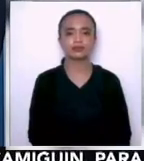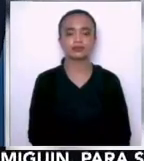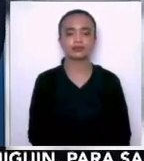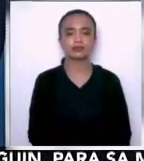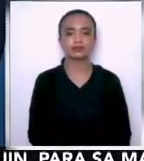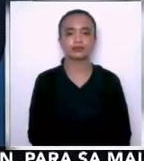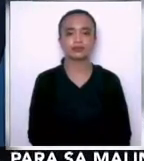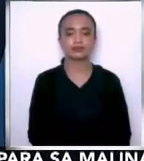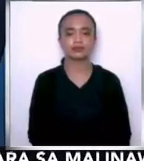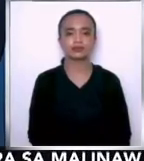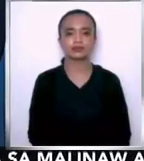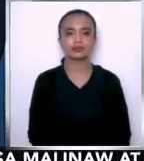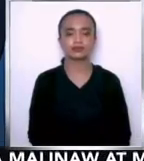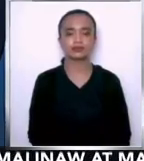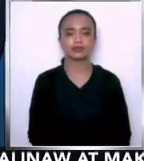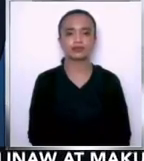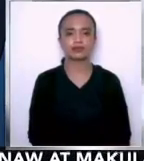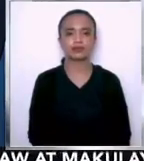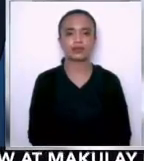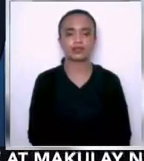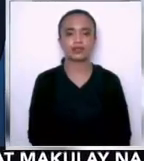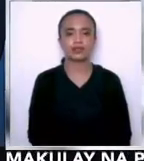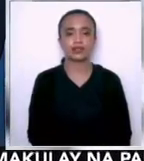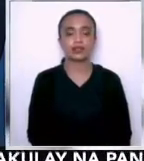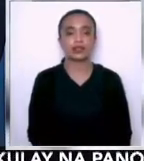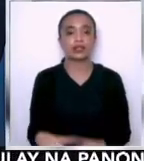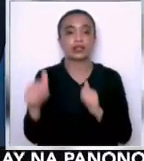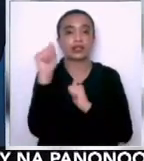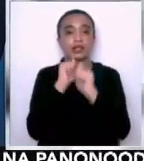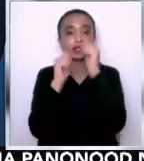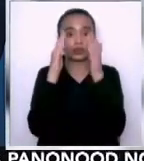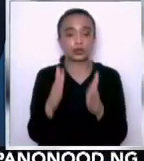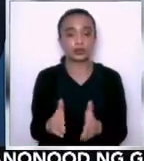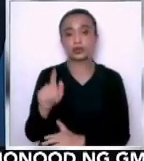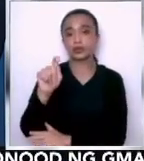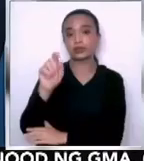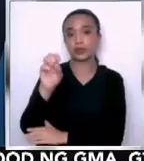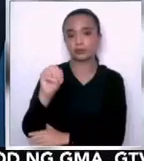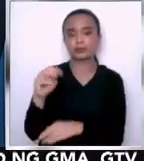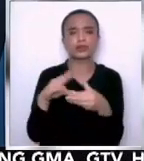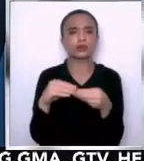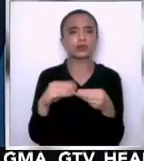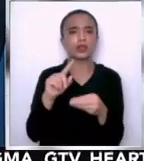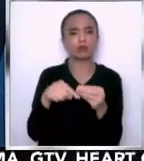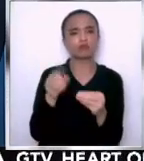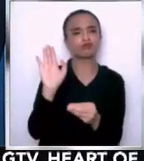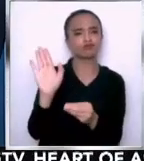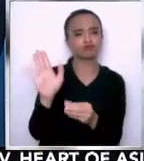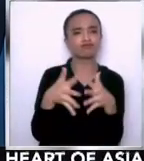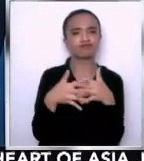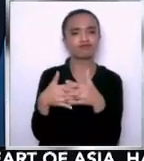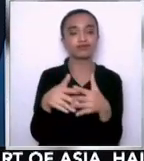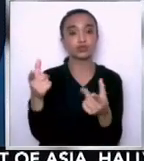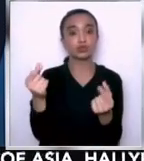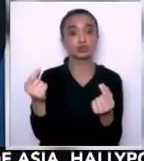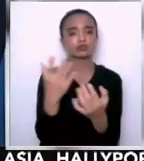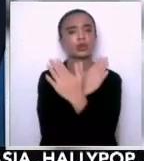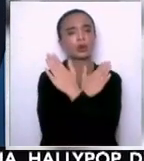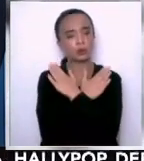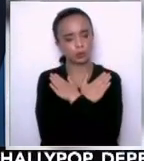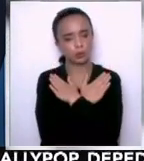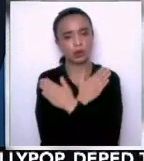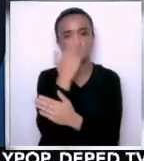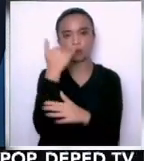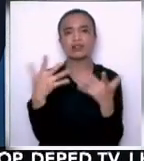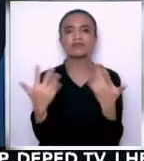Nagkuwento ng kanyang buhay sa Amerika ang aktor na si Tom Rodriguez. Nagpahinga muna roon si Tom matapos ang hiwalayan nila ng